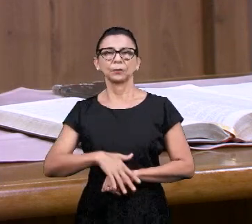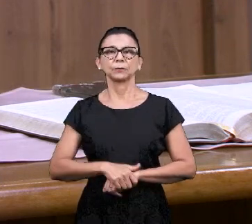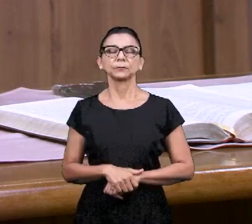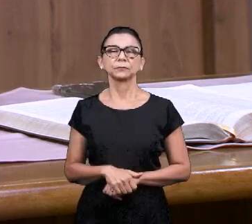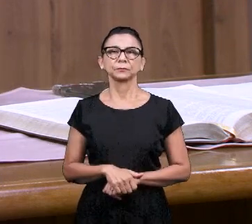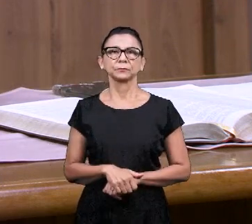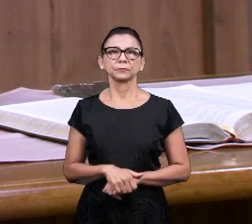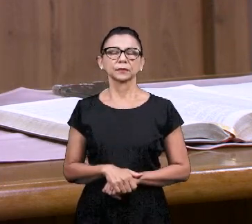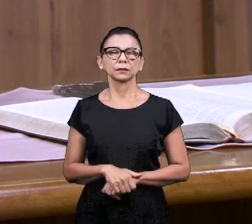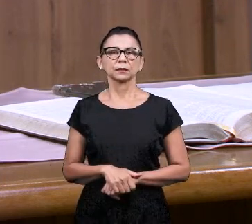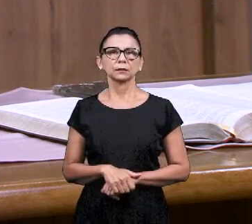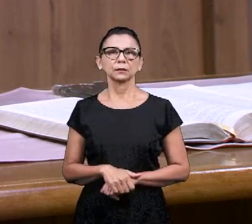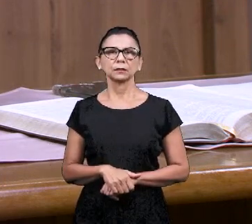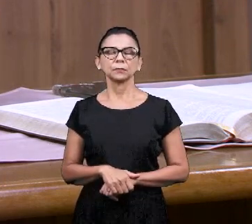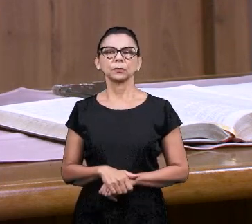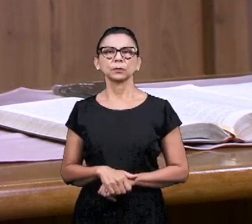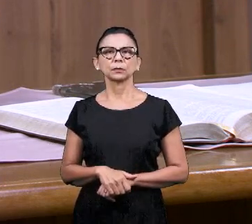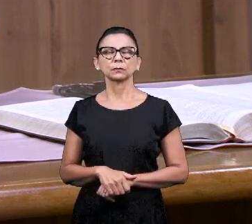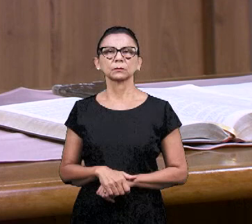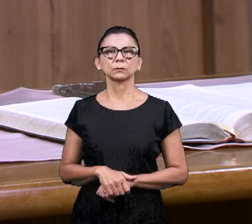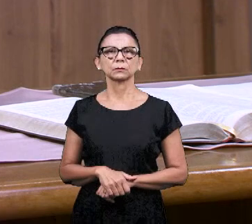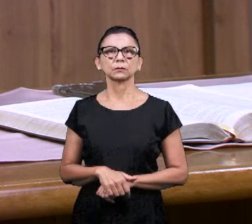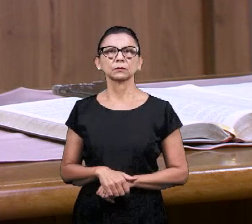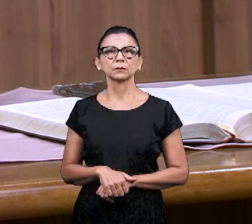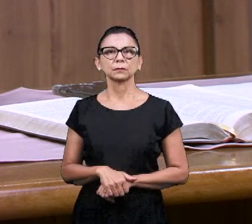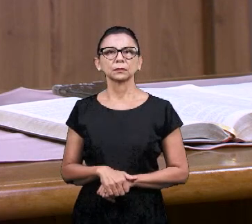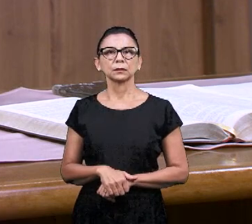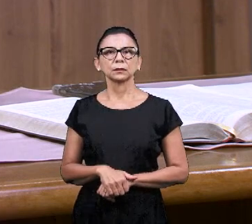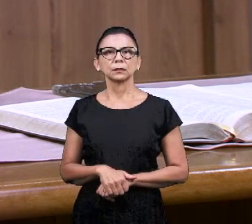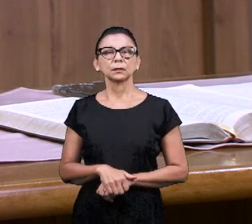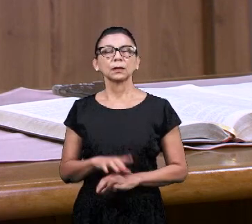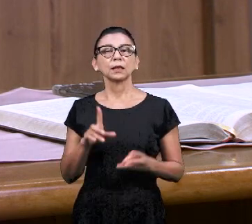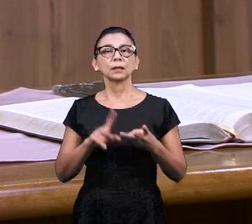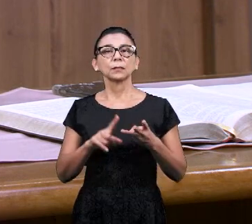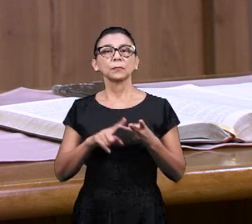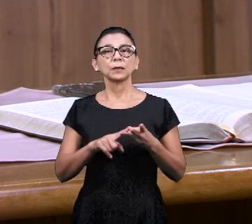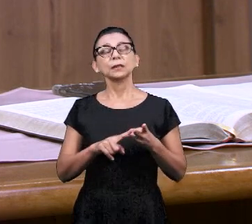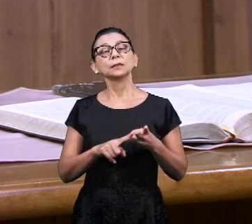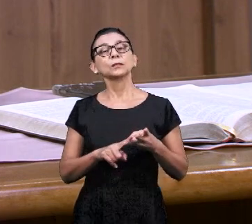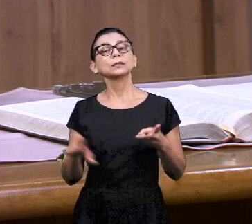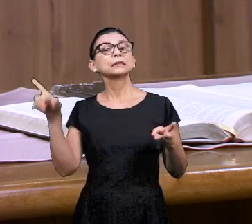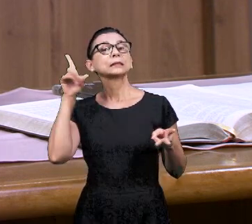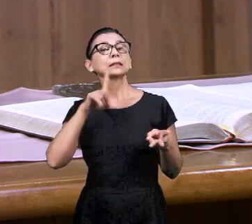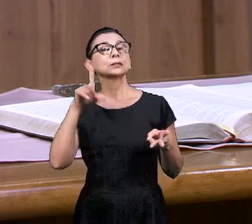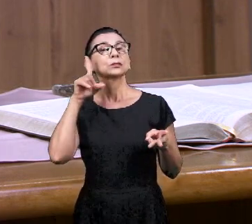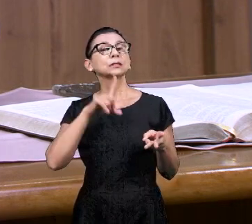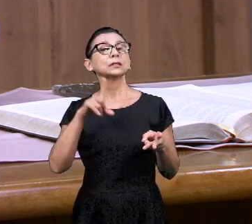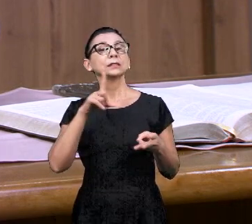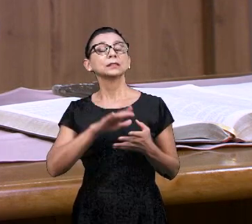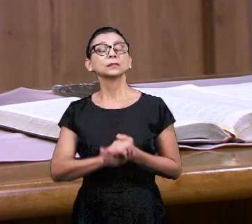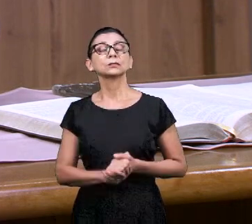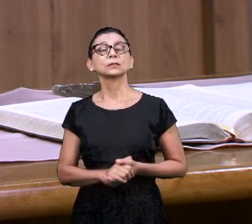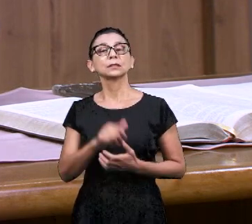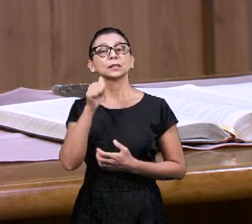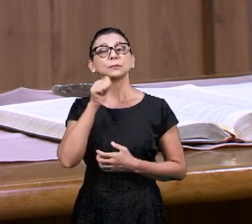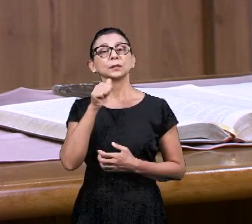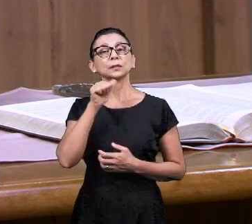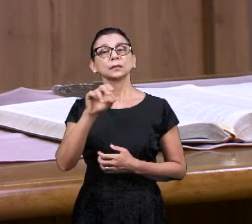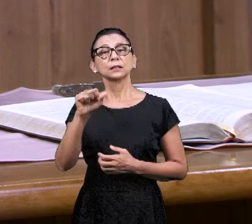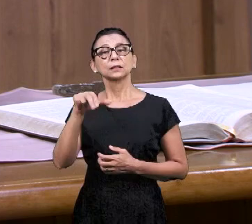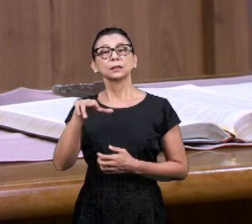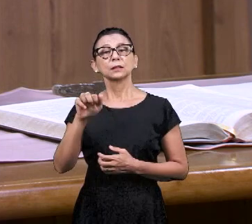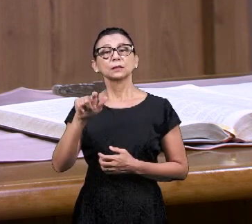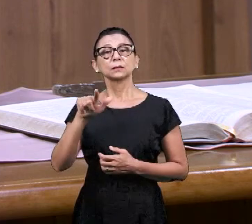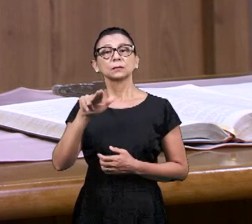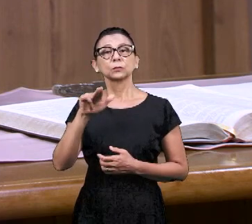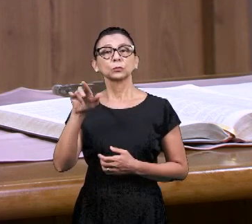en Maputo, va répondre aussi. Et de là, nous allons passer aux États-Unis de l'Amérique, où Anne-Louise, de la classe d'intermédiaire de l'église